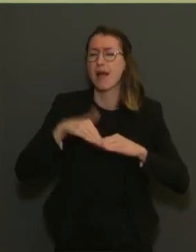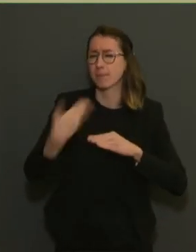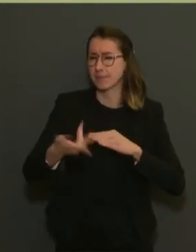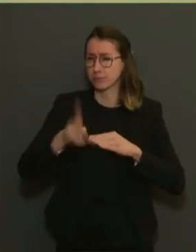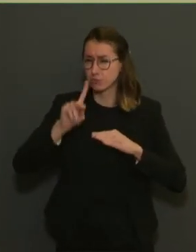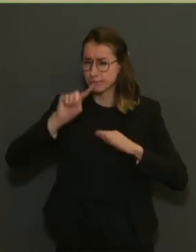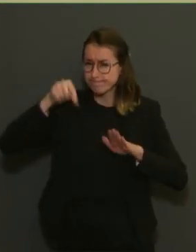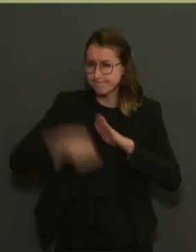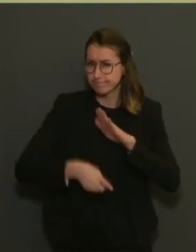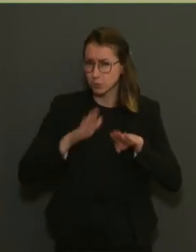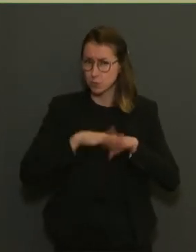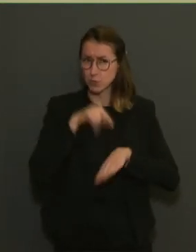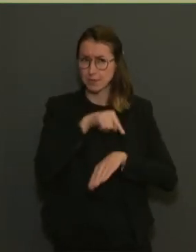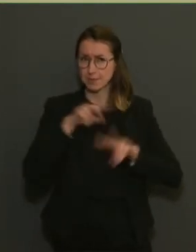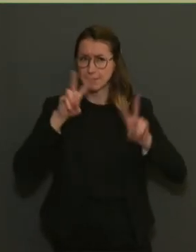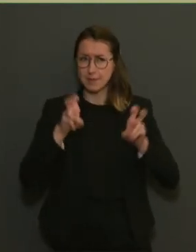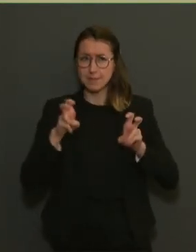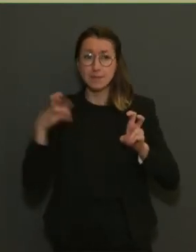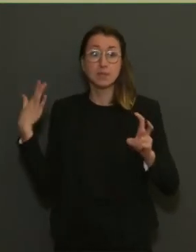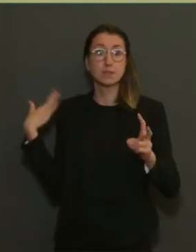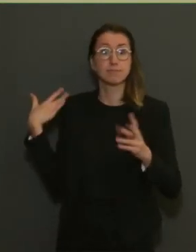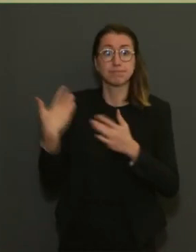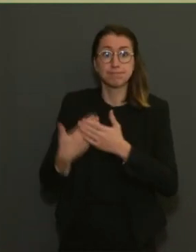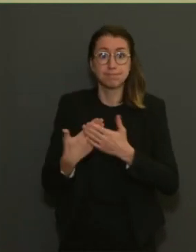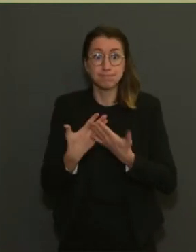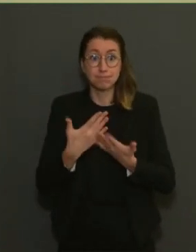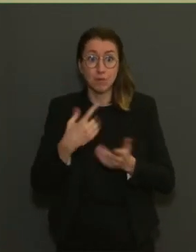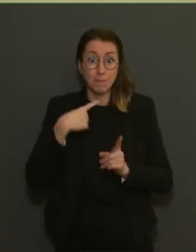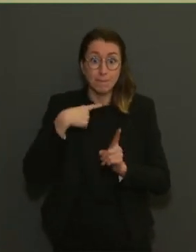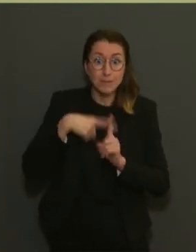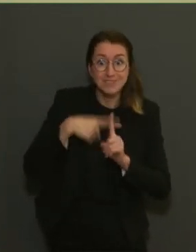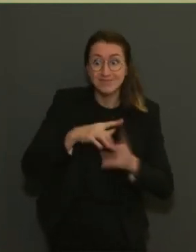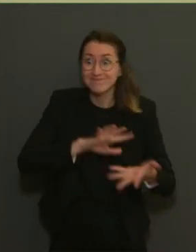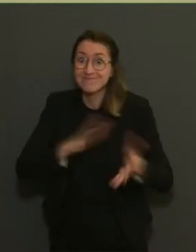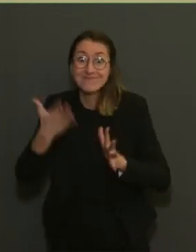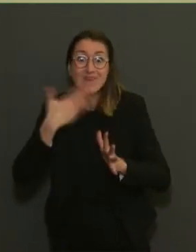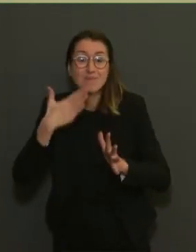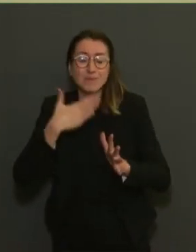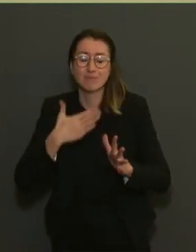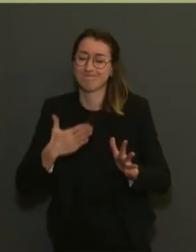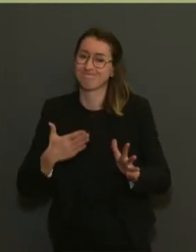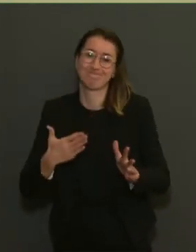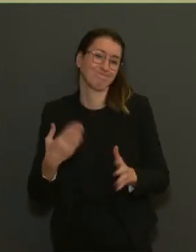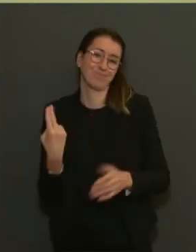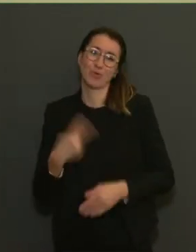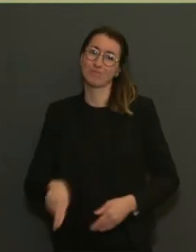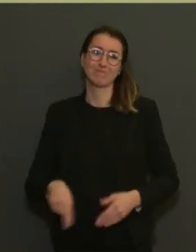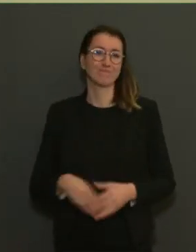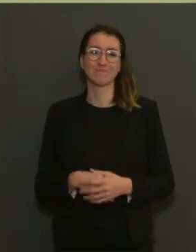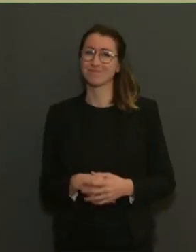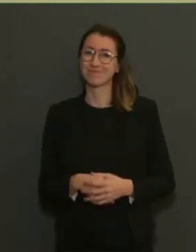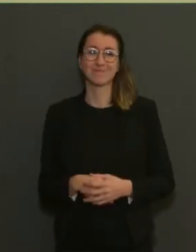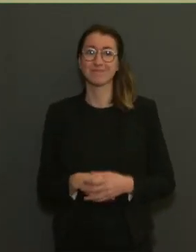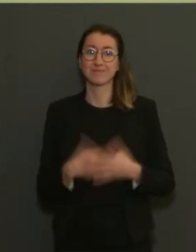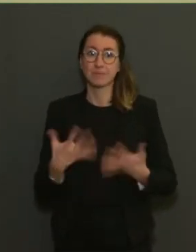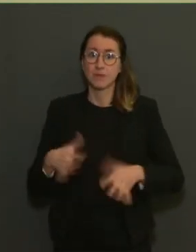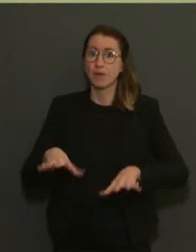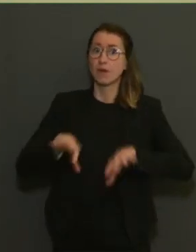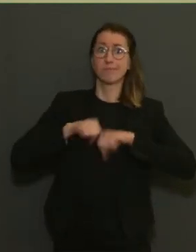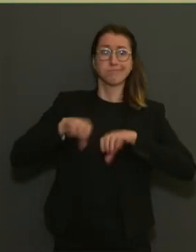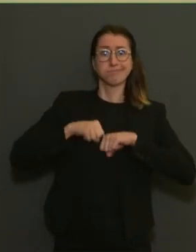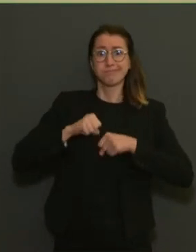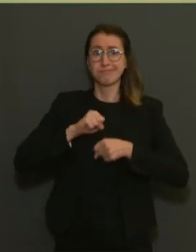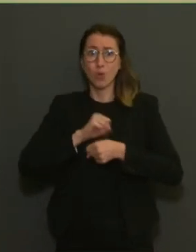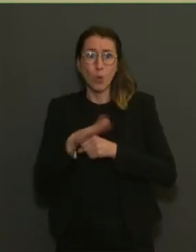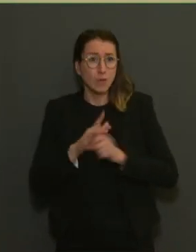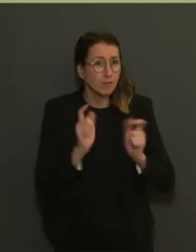manière favorable actuellement. Au niveau du nombre d'infections, comme on vous a dit, on a un nombre record sur la dernière semaine et